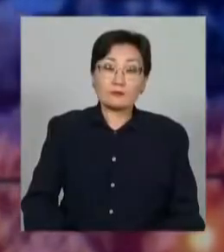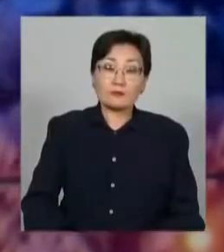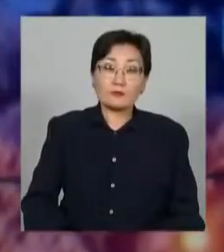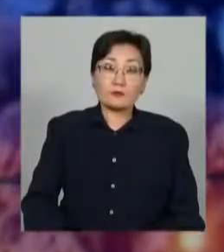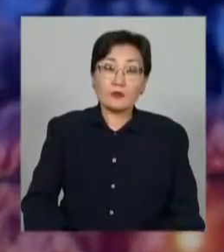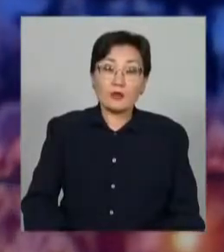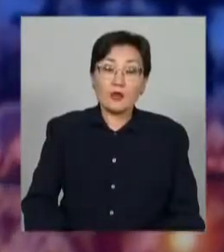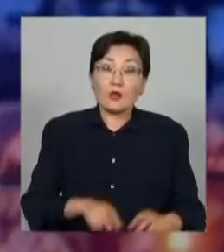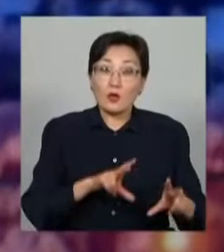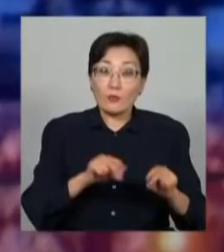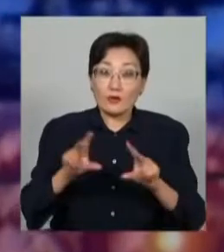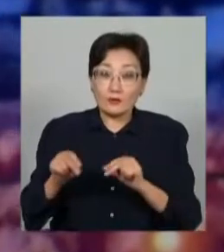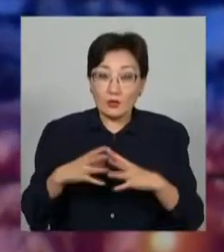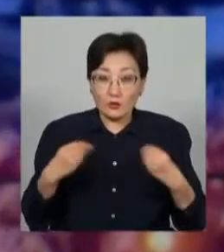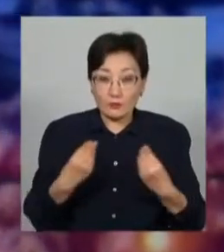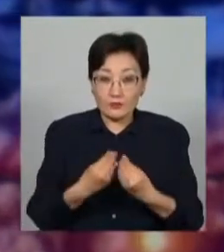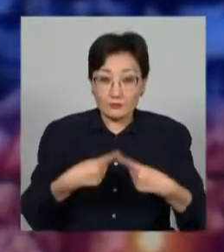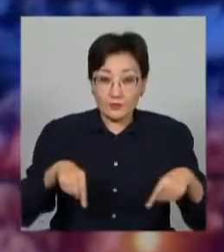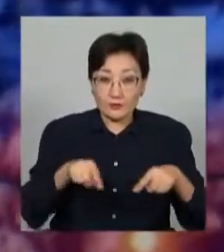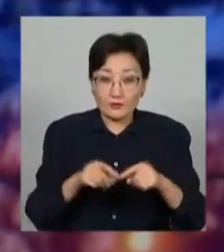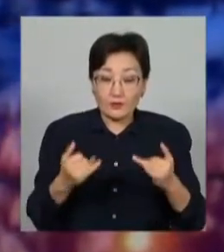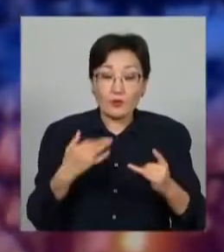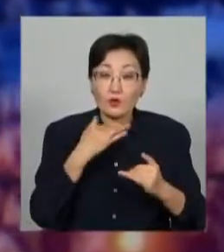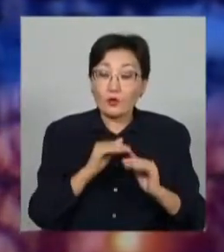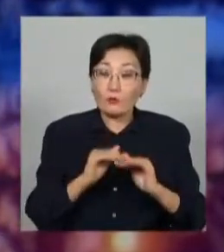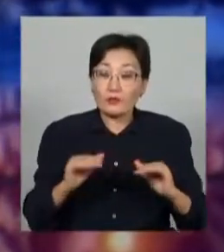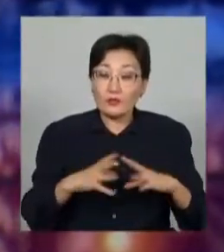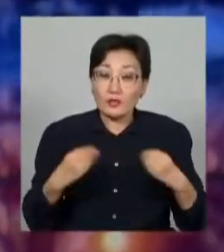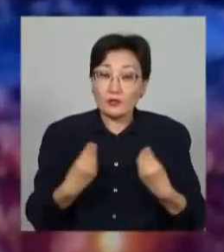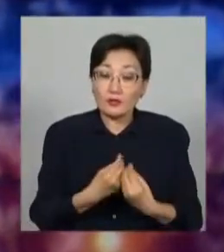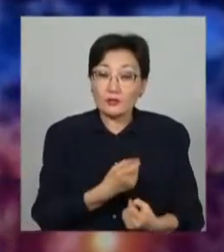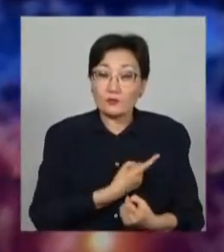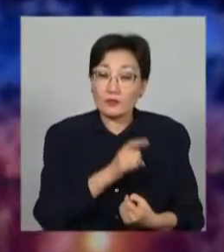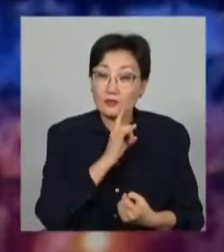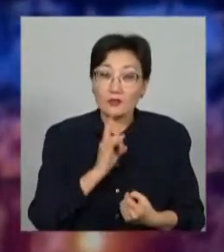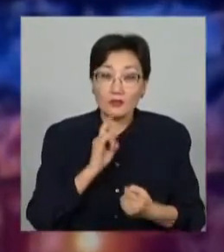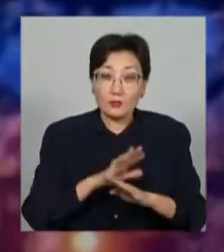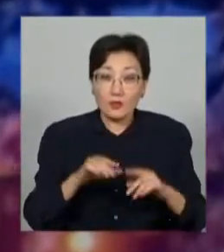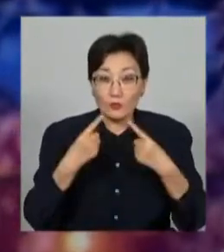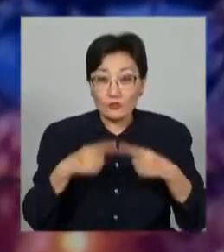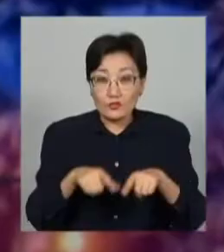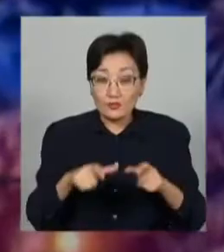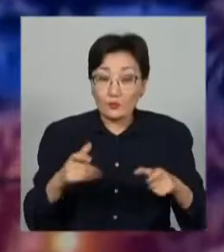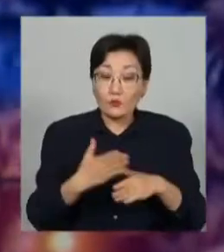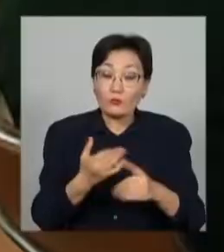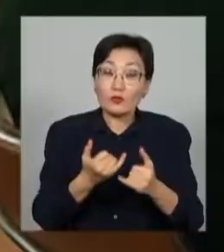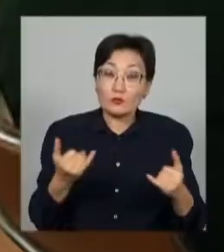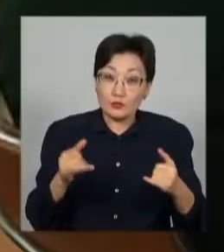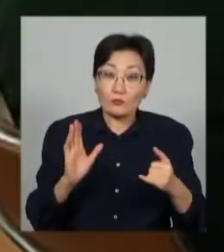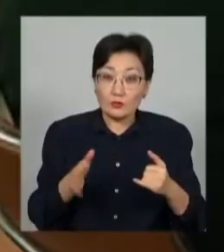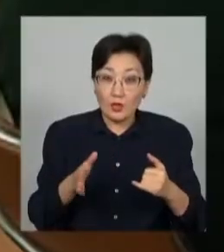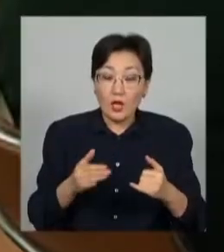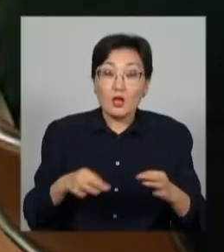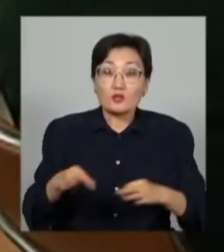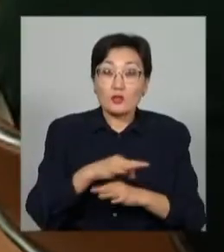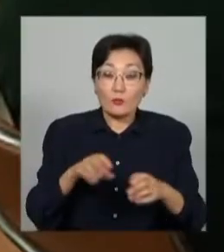Ал бақытты отбасы орталығы енді тек көпбалалы отбасы мен жалғыз басты аналарға ғана емес, өзгелерге де көмек көрсетпек. Бұл туралы